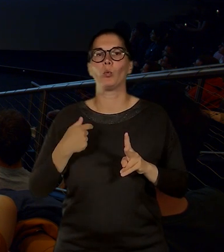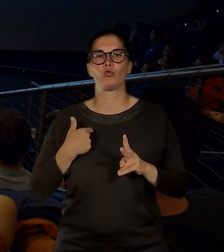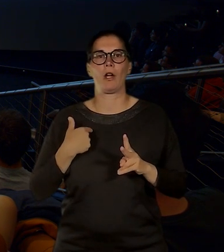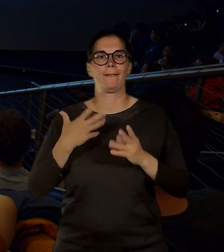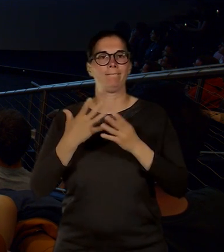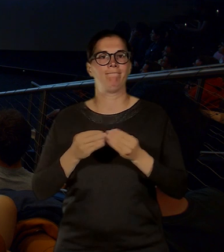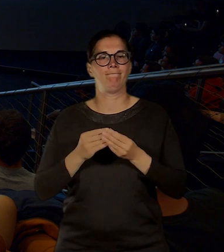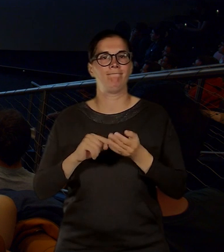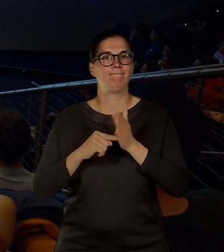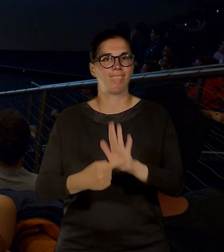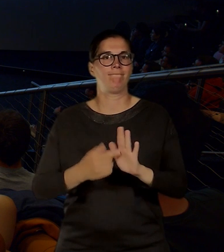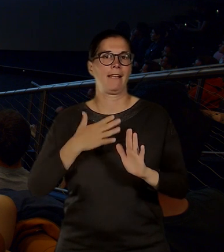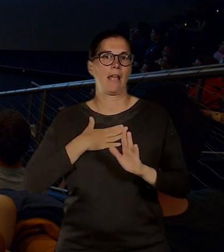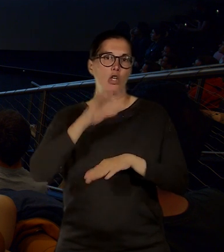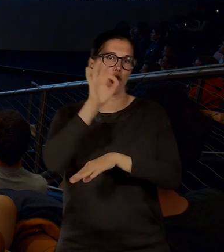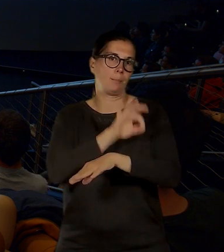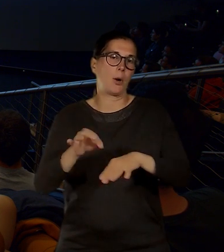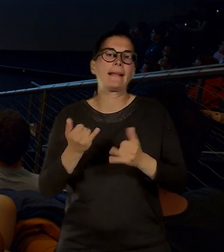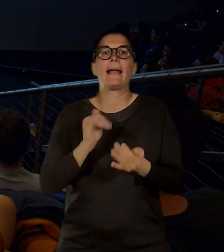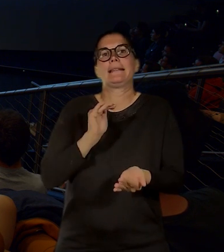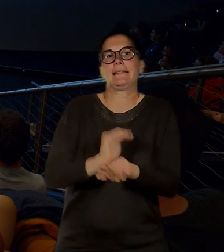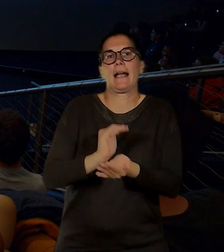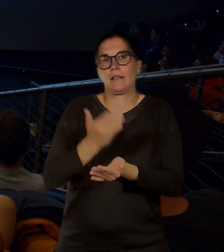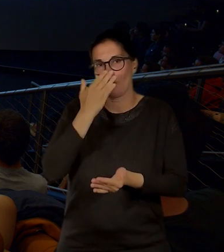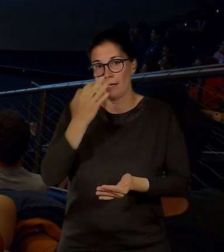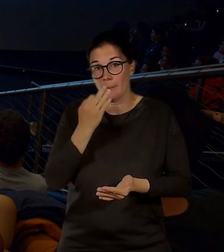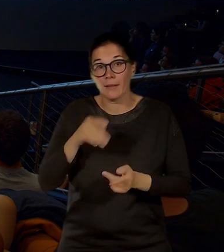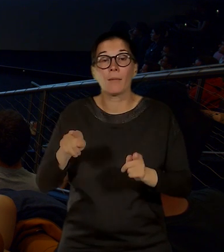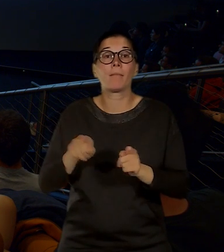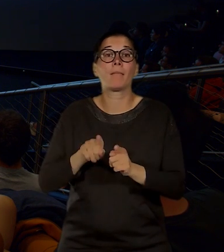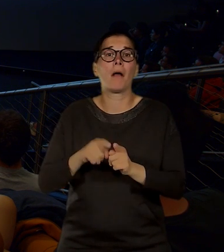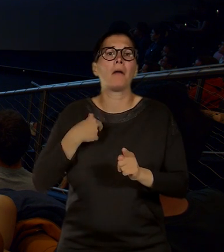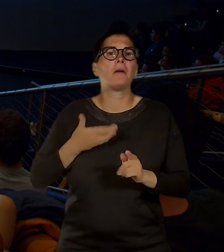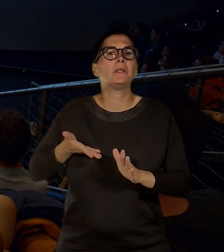že tady můžu představit ten projekt nebo ten stav toho projektu, ale jsem tady reprezentativně